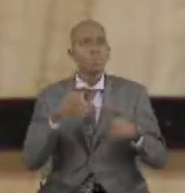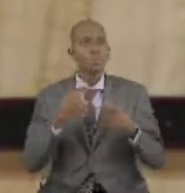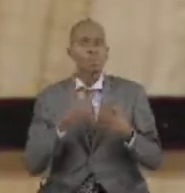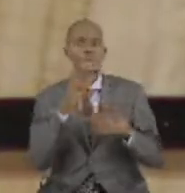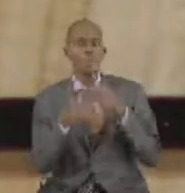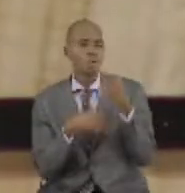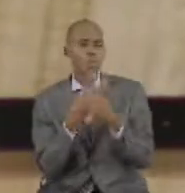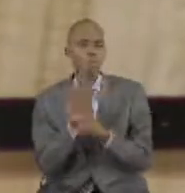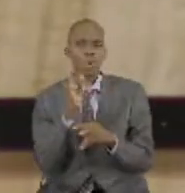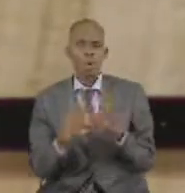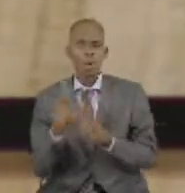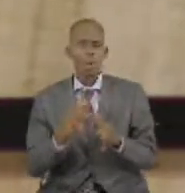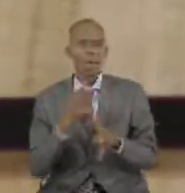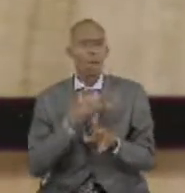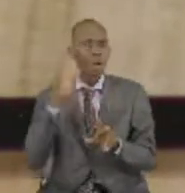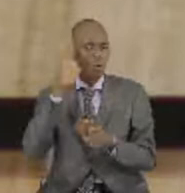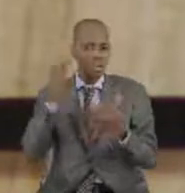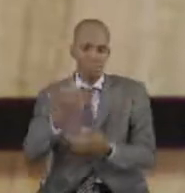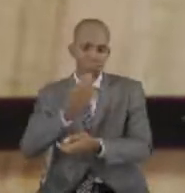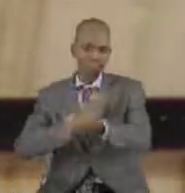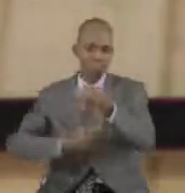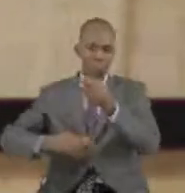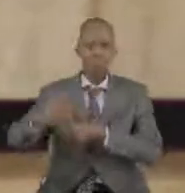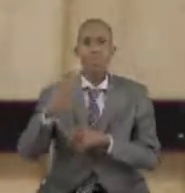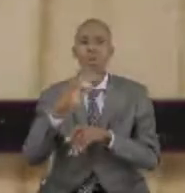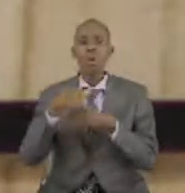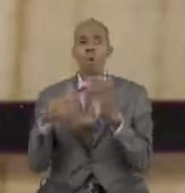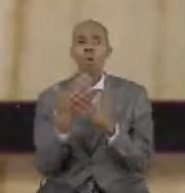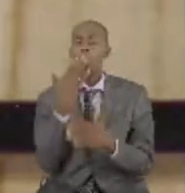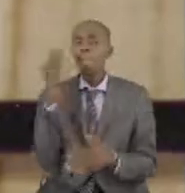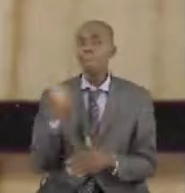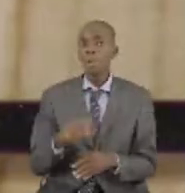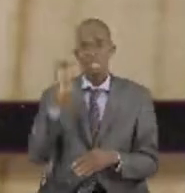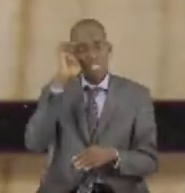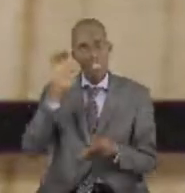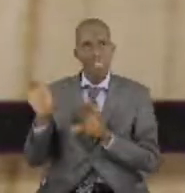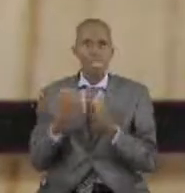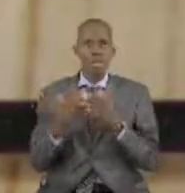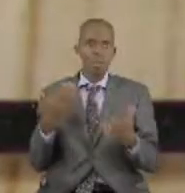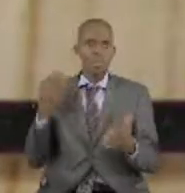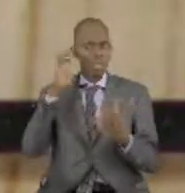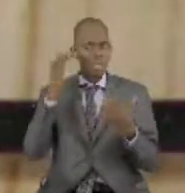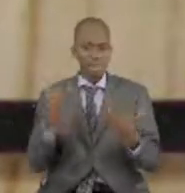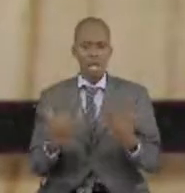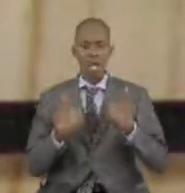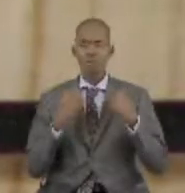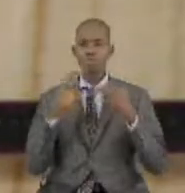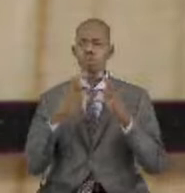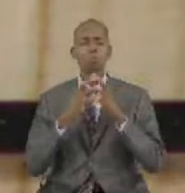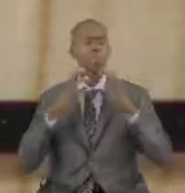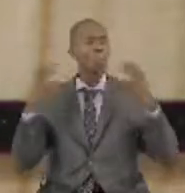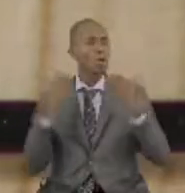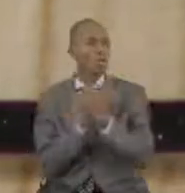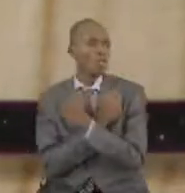maintenant éleveurs intervertir tout le mal qu'il faisait il a tellement l'amour pour dieu tellement